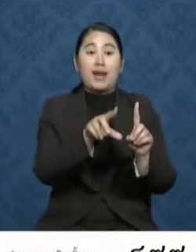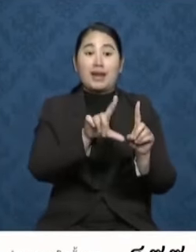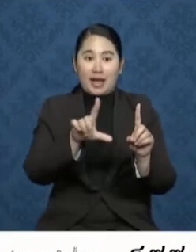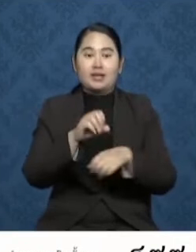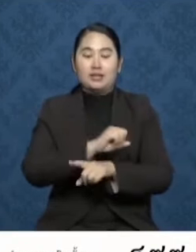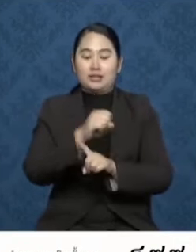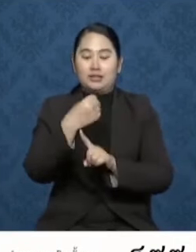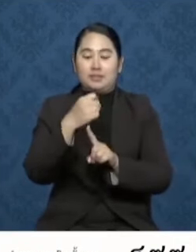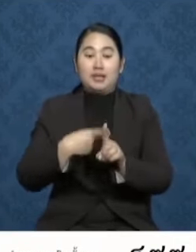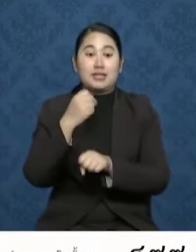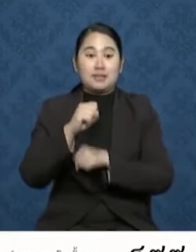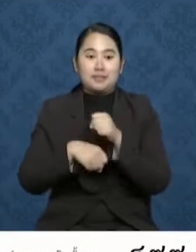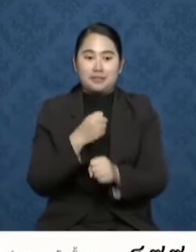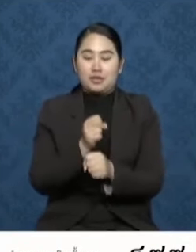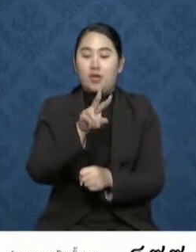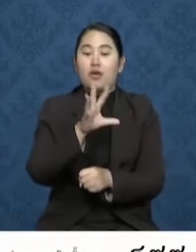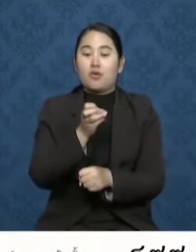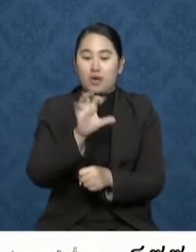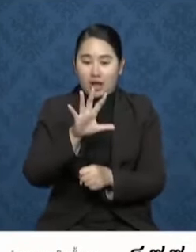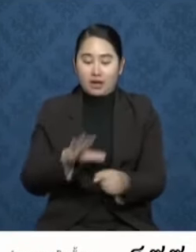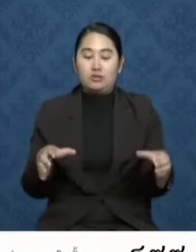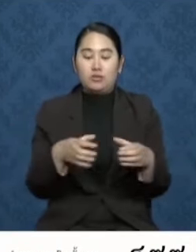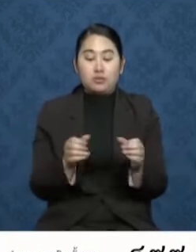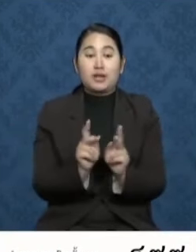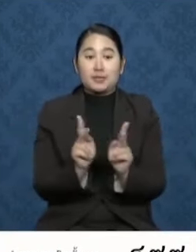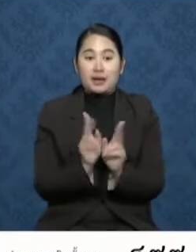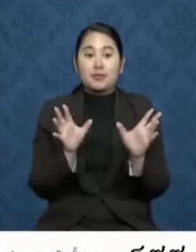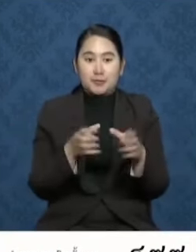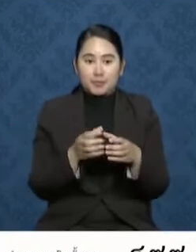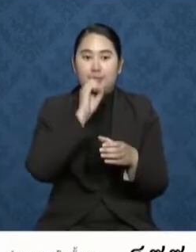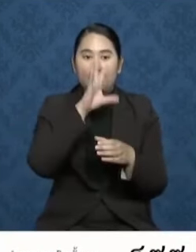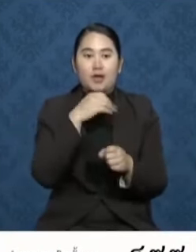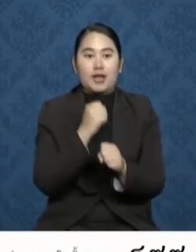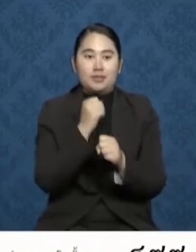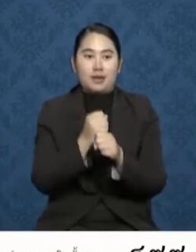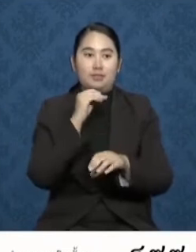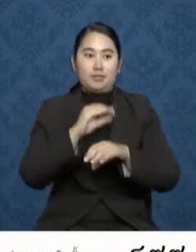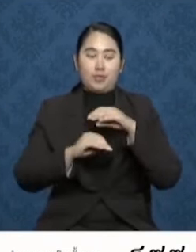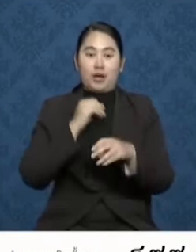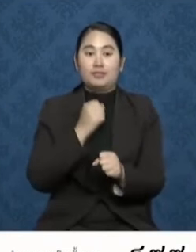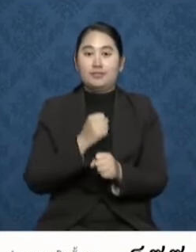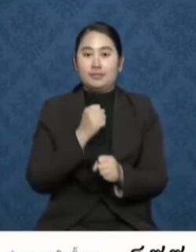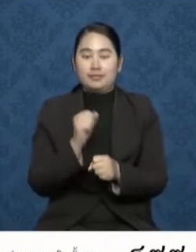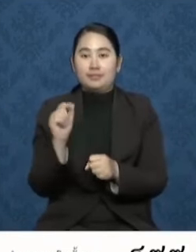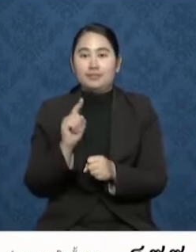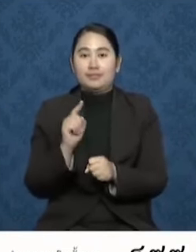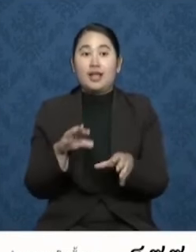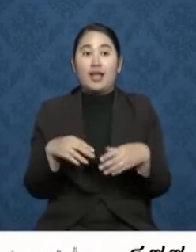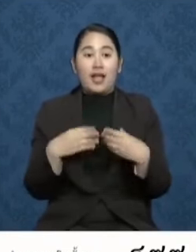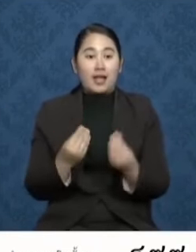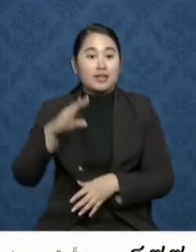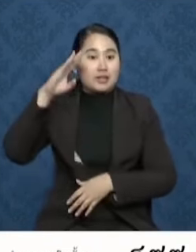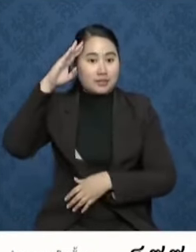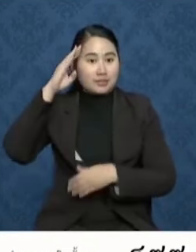กุมภาพันธ์ปี 65สบนสำนักบริหารหนี้รายงานความคืบหน้าหลักใหญ่ใจความคือให้ทรเป็น